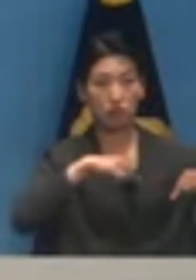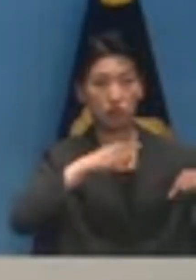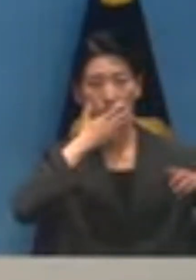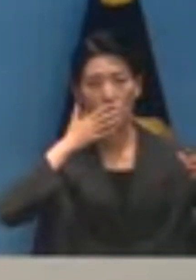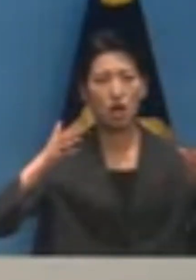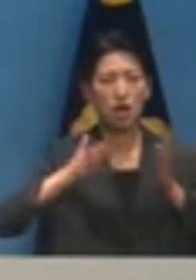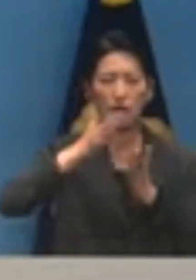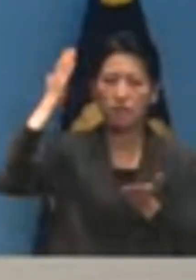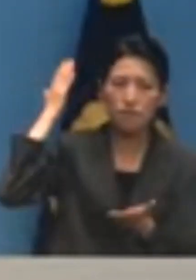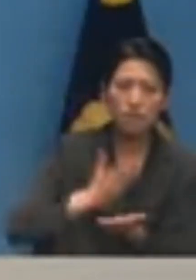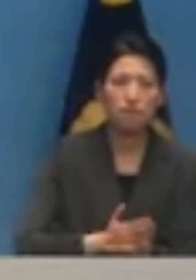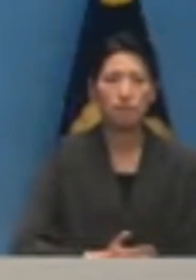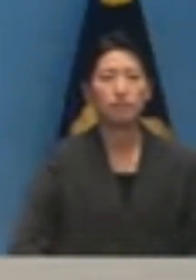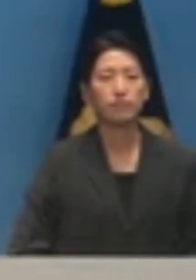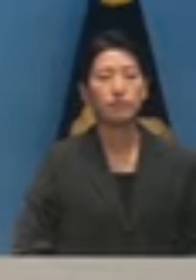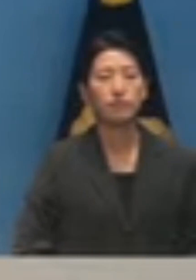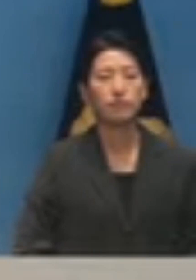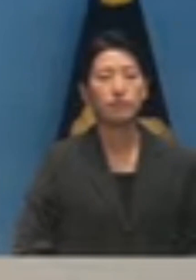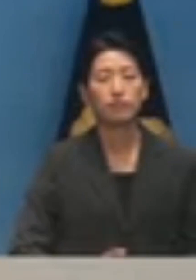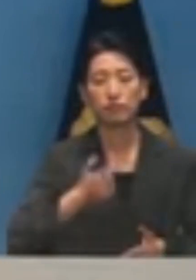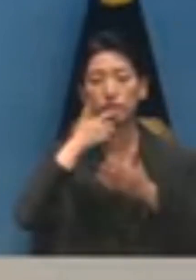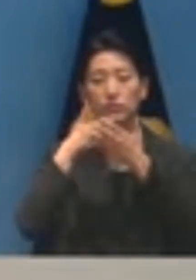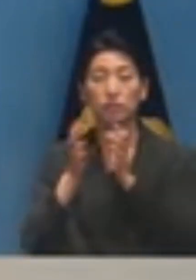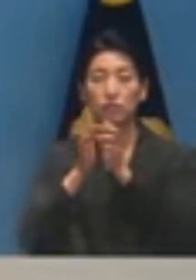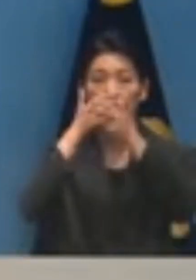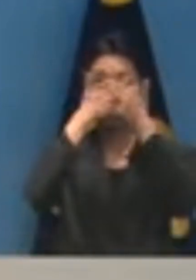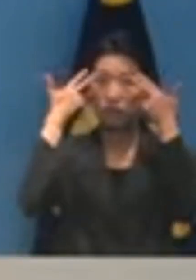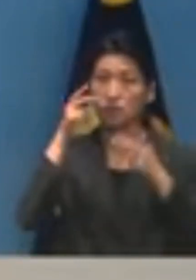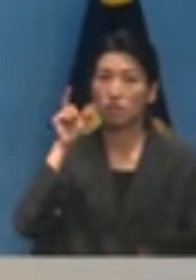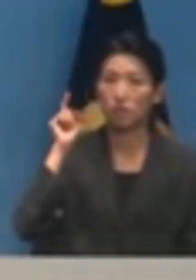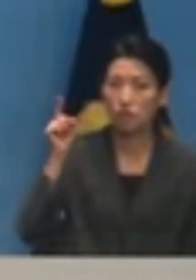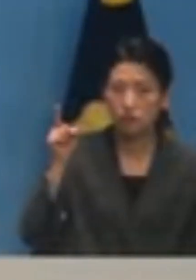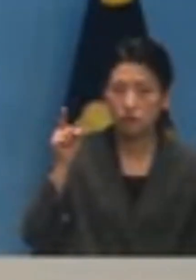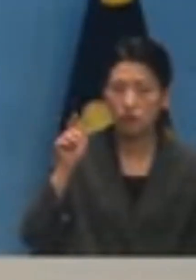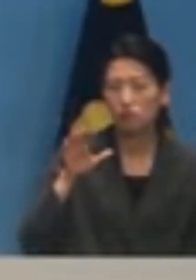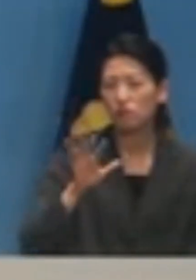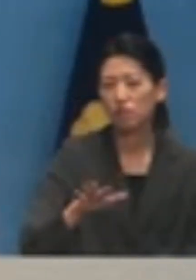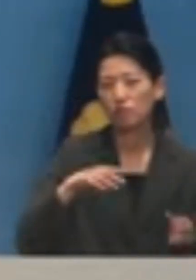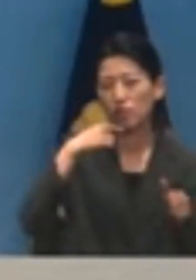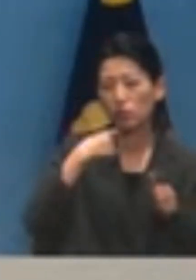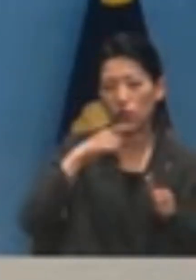만들겠다는 더불어민주당과 이재명 후보가 이번